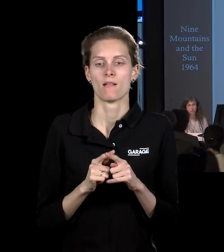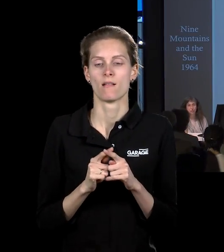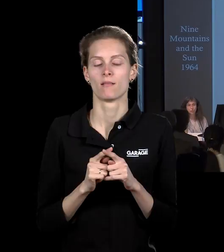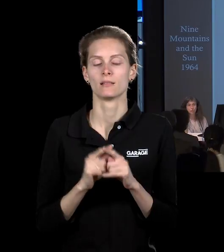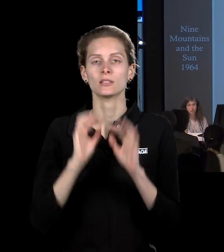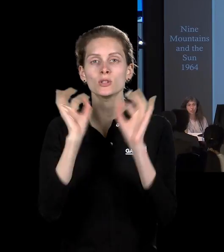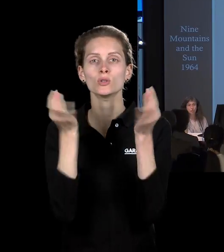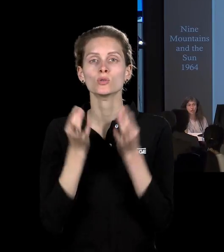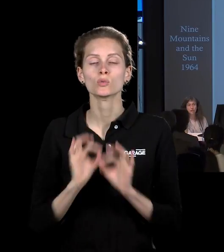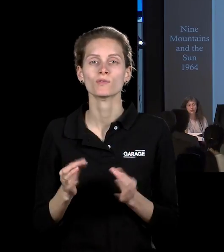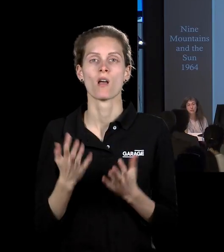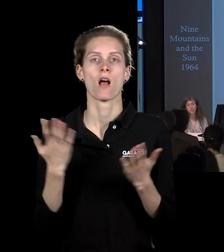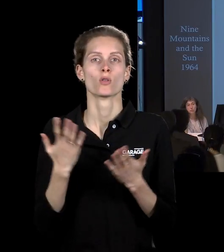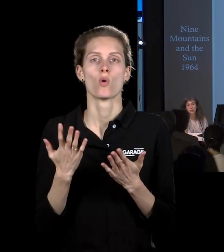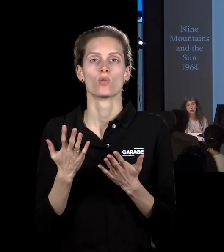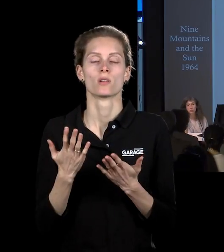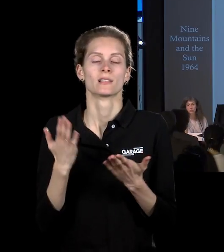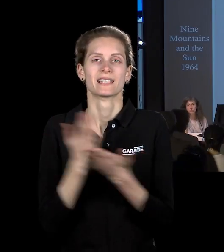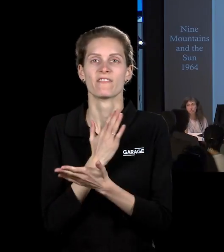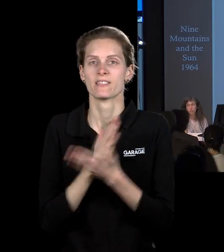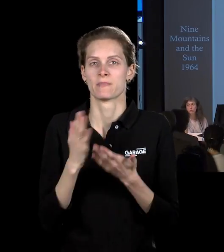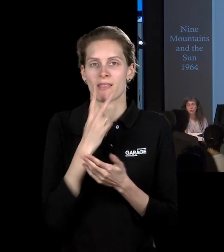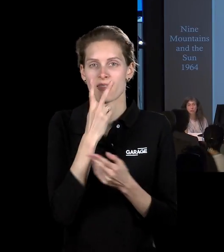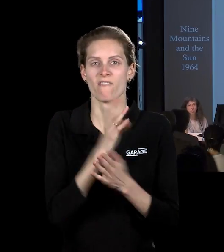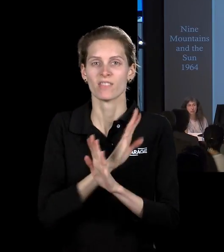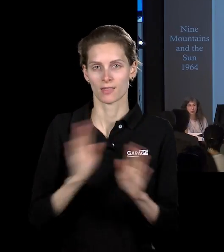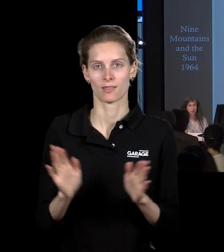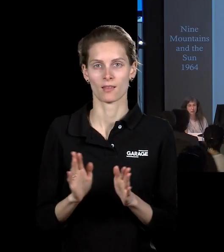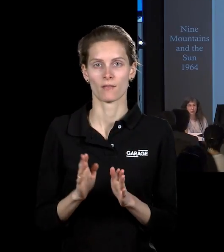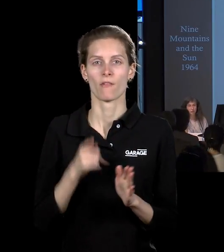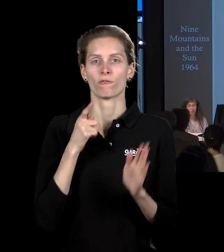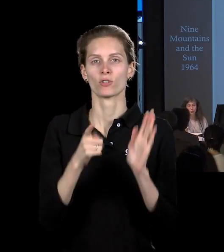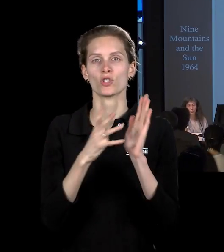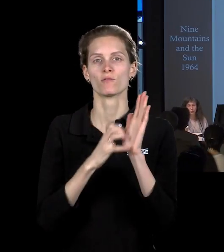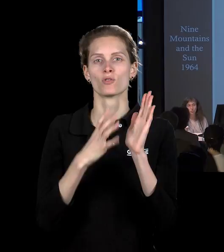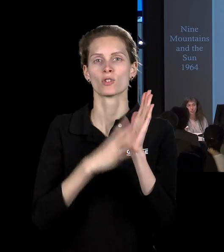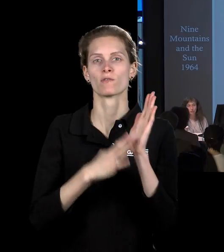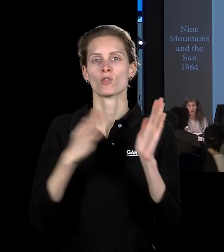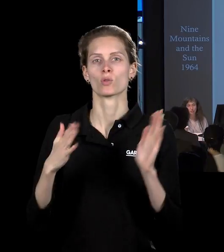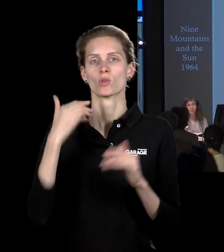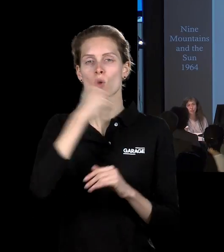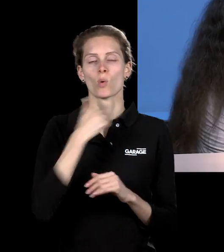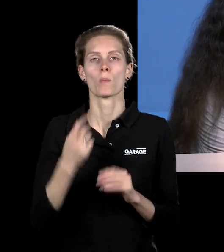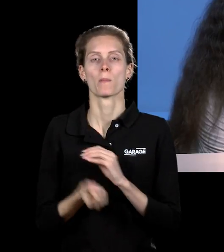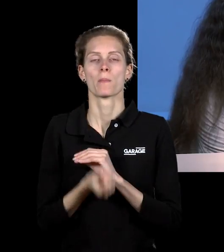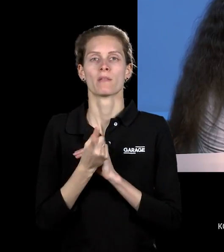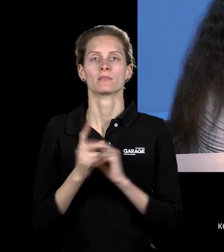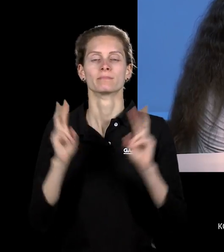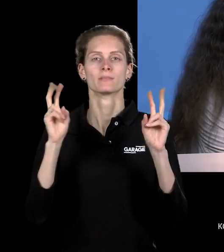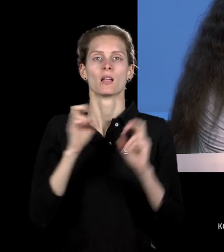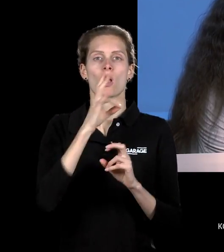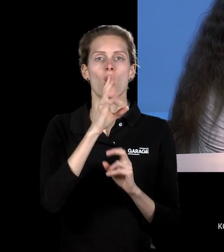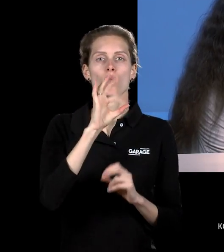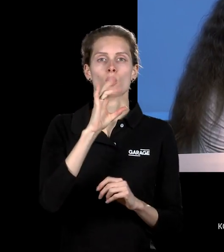незрелищностью искусства. Это искусство, которое почти невидимо. Вот в 90-е годы у нас возник такой термин «нонспектакулярность», невидимое искусство,